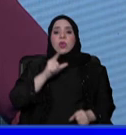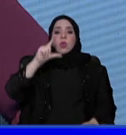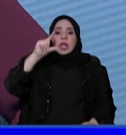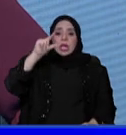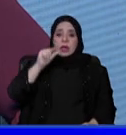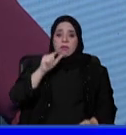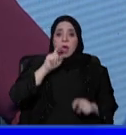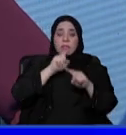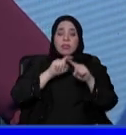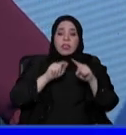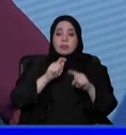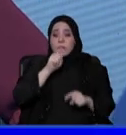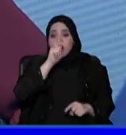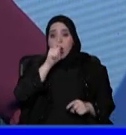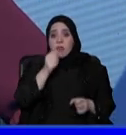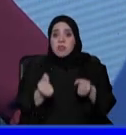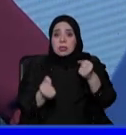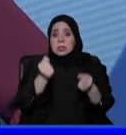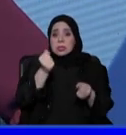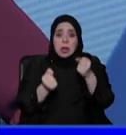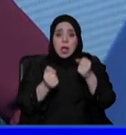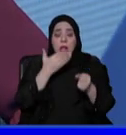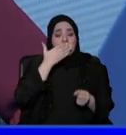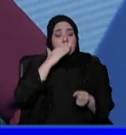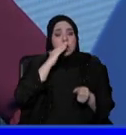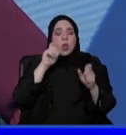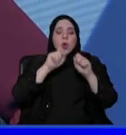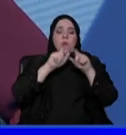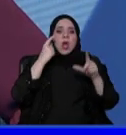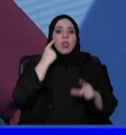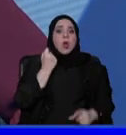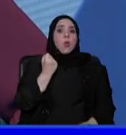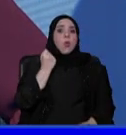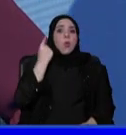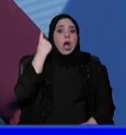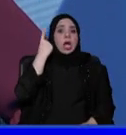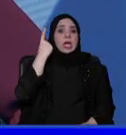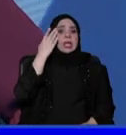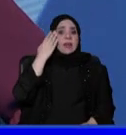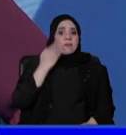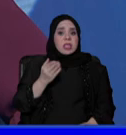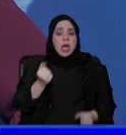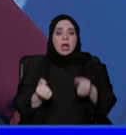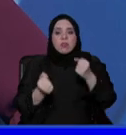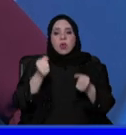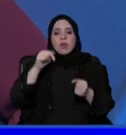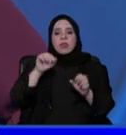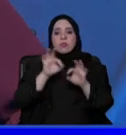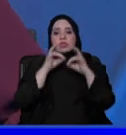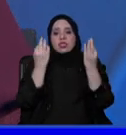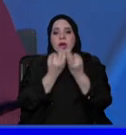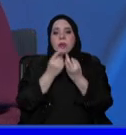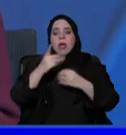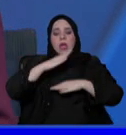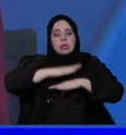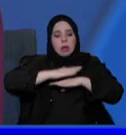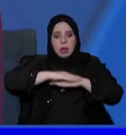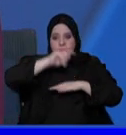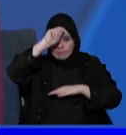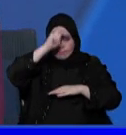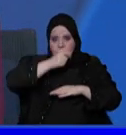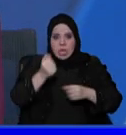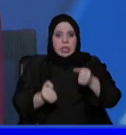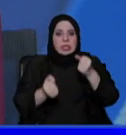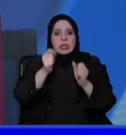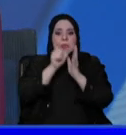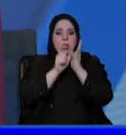2022 انخفاض نسبه مخالفات السرعه يعكس مستوى الوعي المروري لدى المجتمع البحريني واحترام السواق